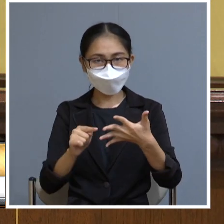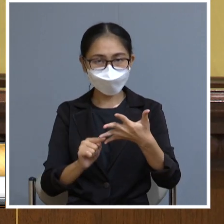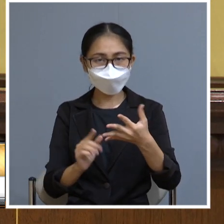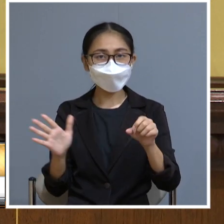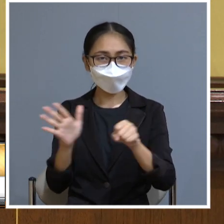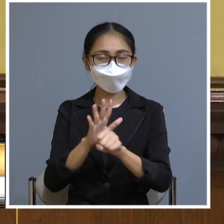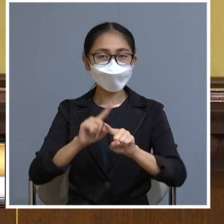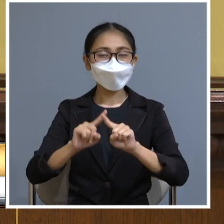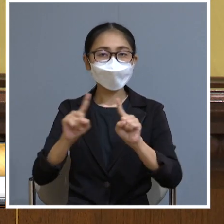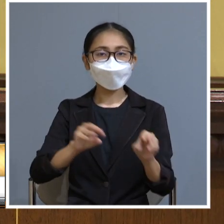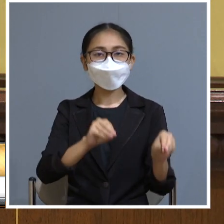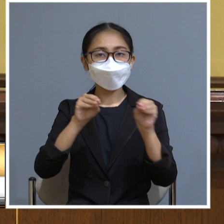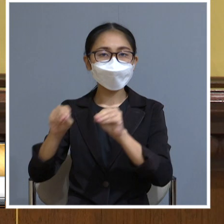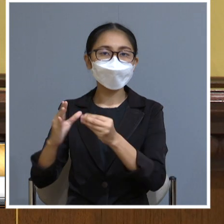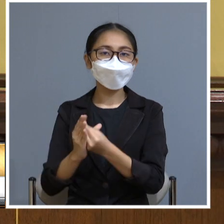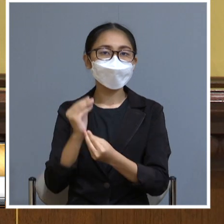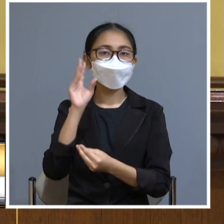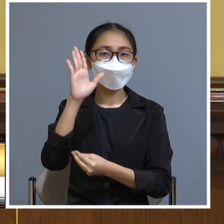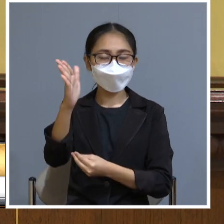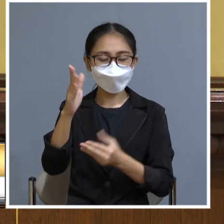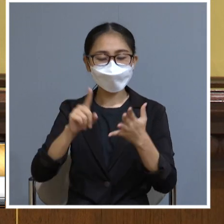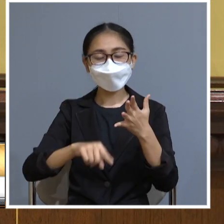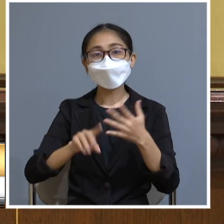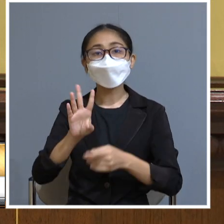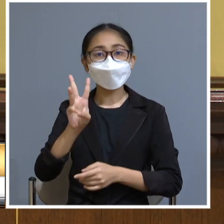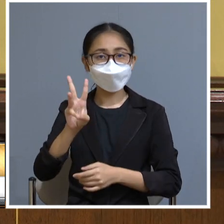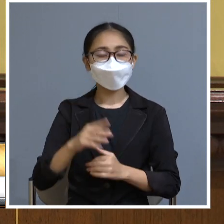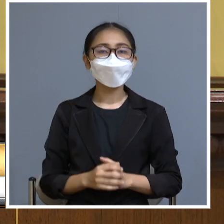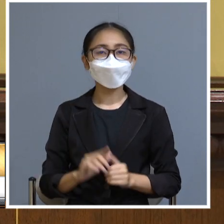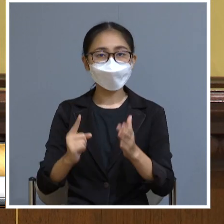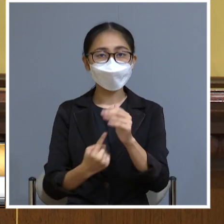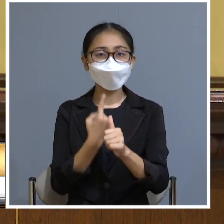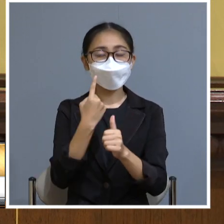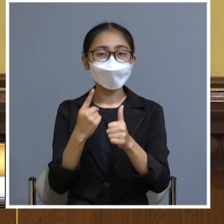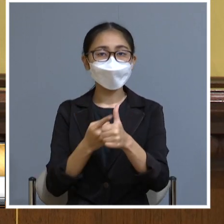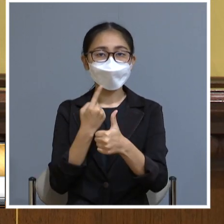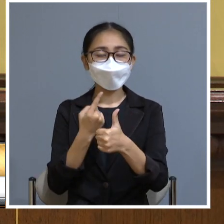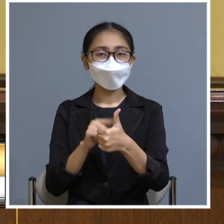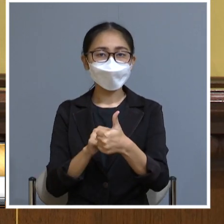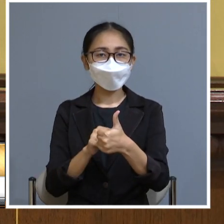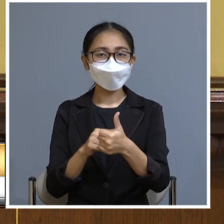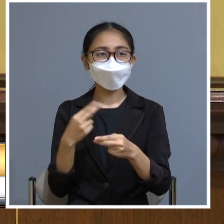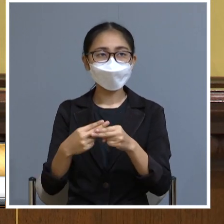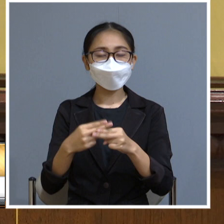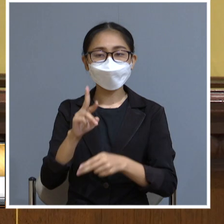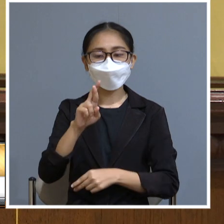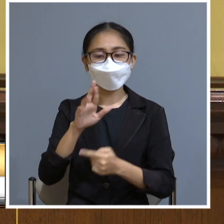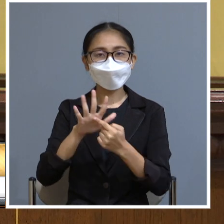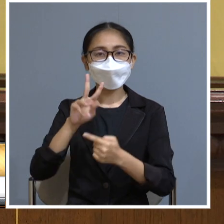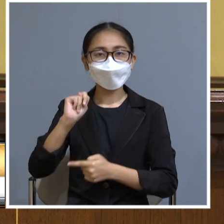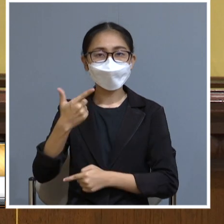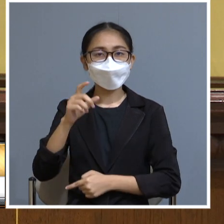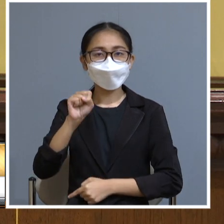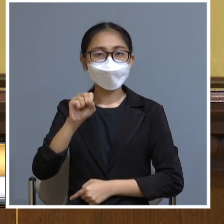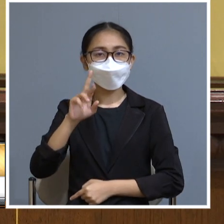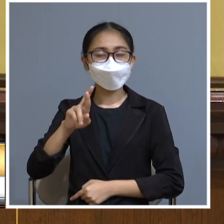สัตาหหน้ามันผมขอเริ่มจากกระทูแรกของคณรังสันมณีรัฐถาม